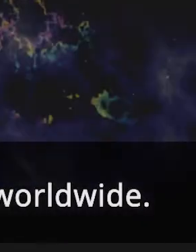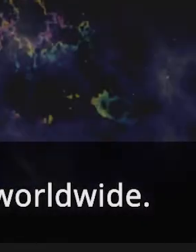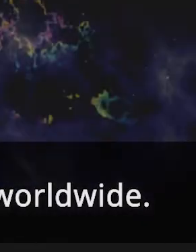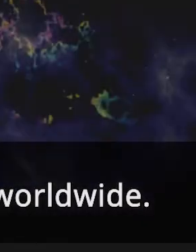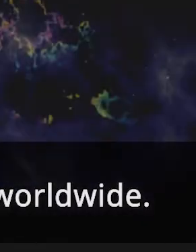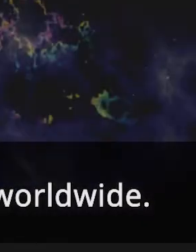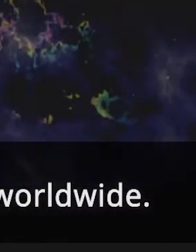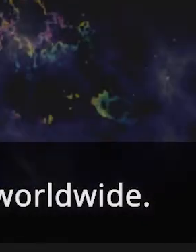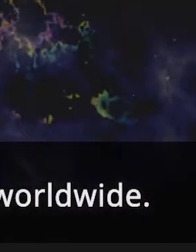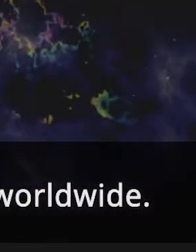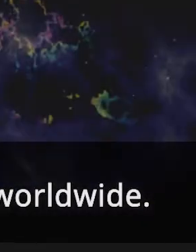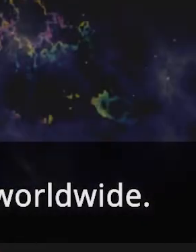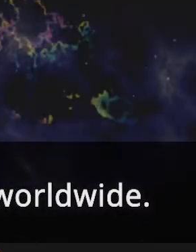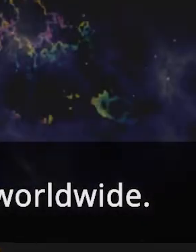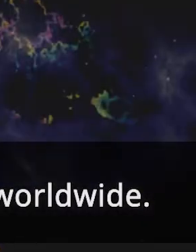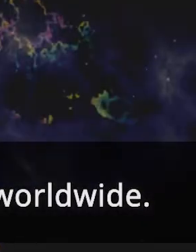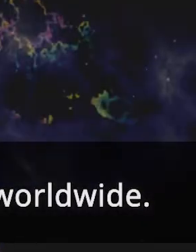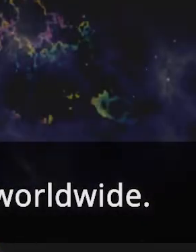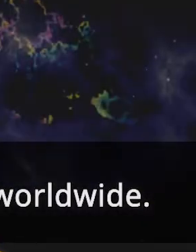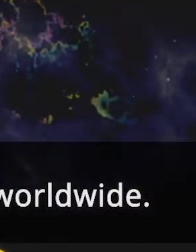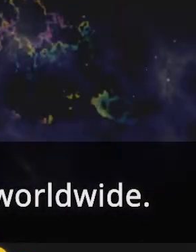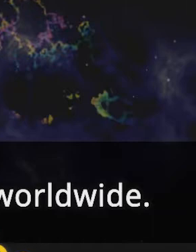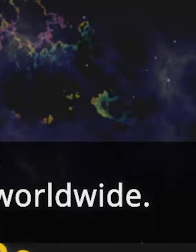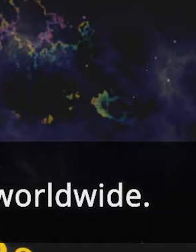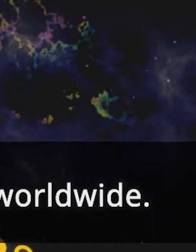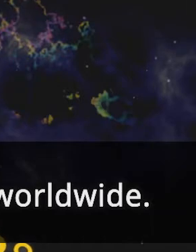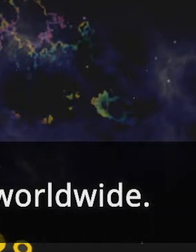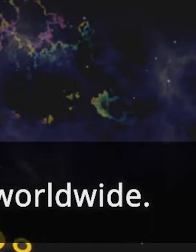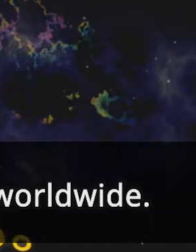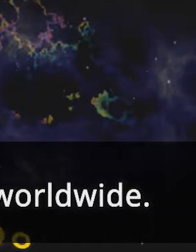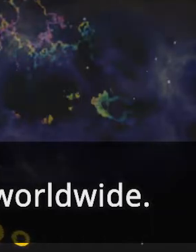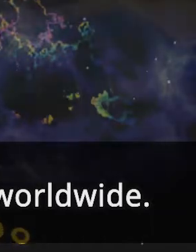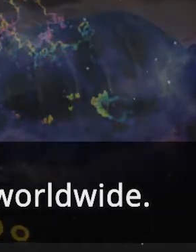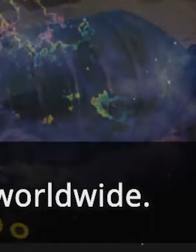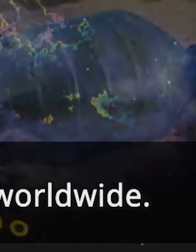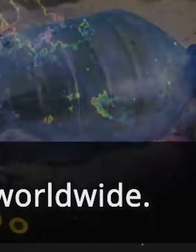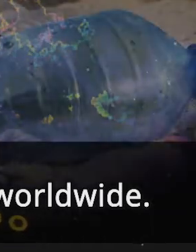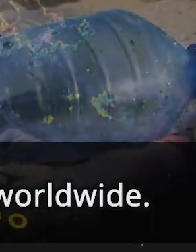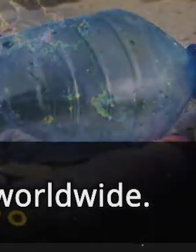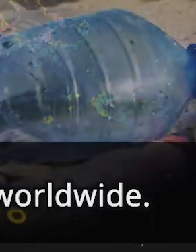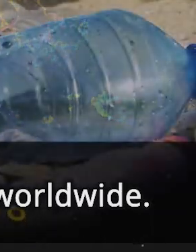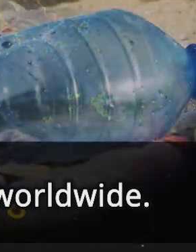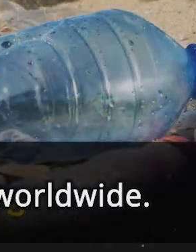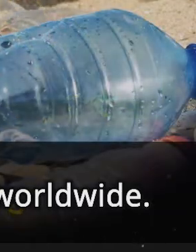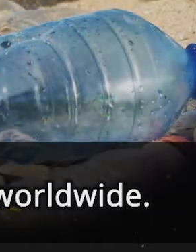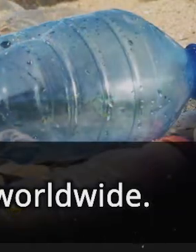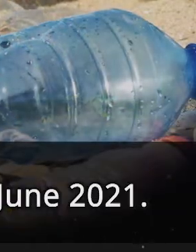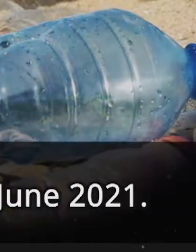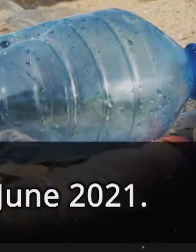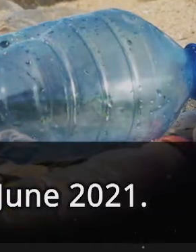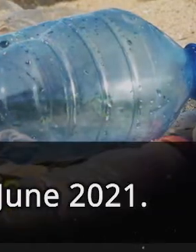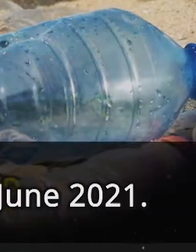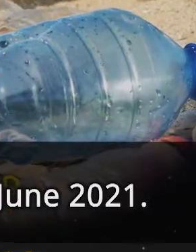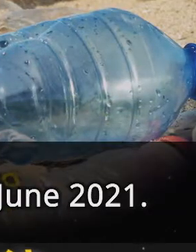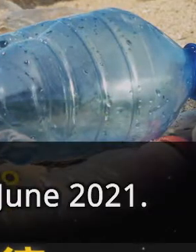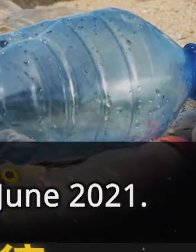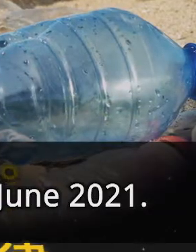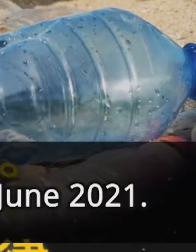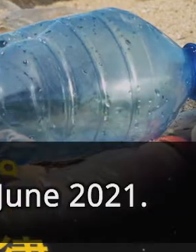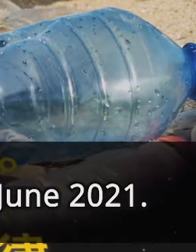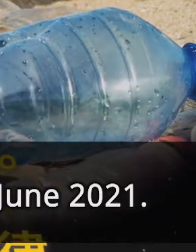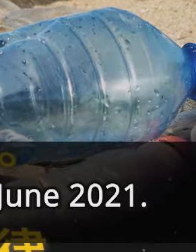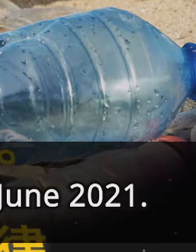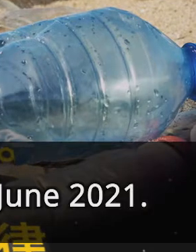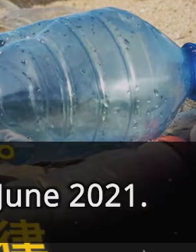今プラスチックごみをめぐり世界中のさまざまな動きを見せています日本では